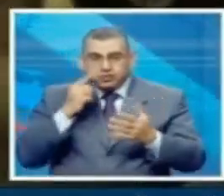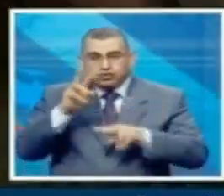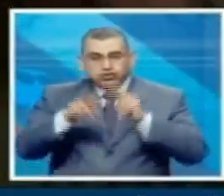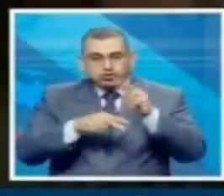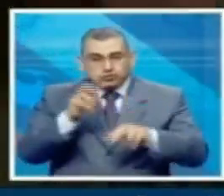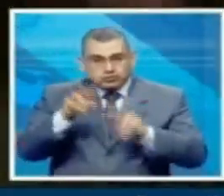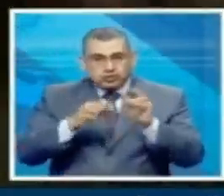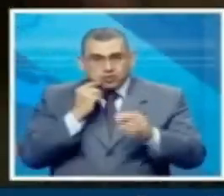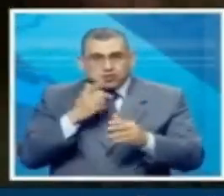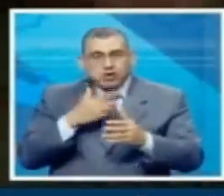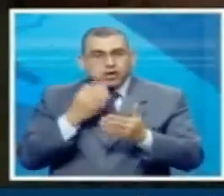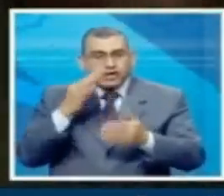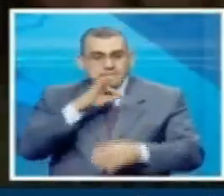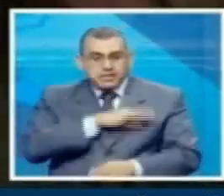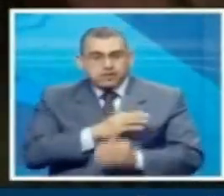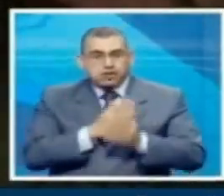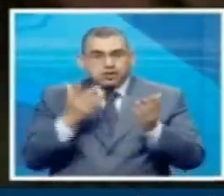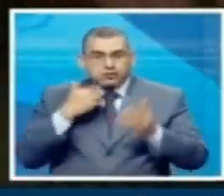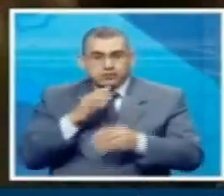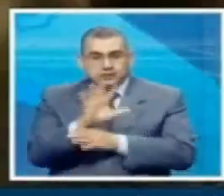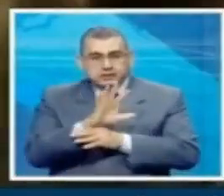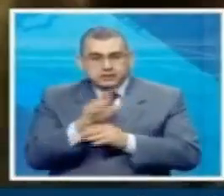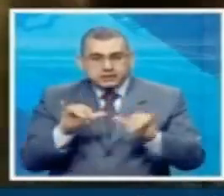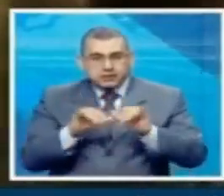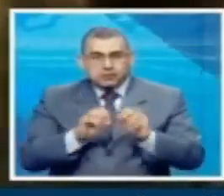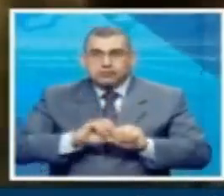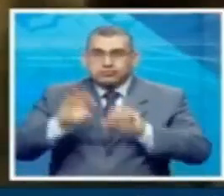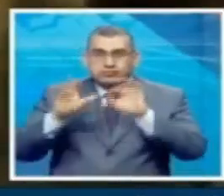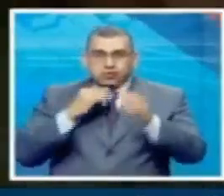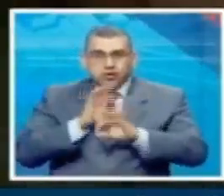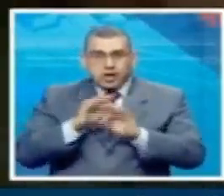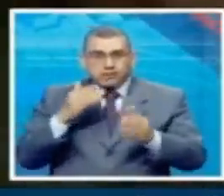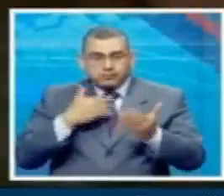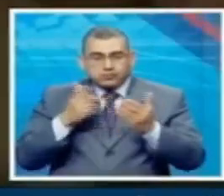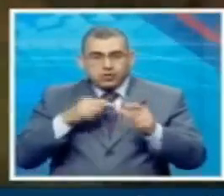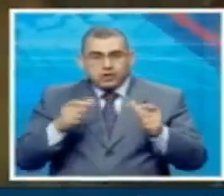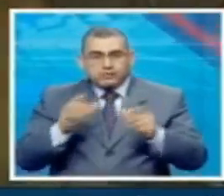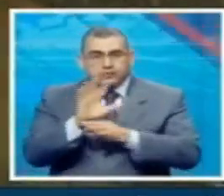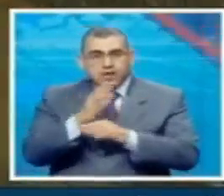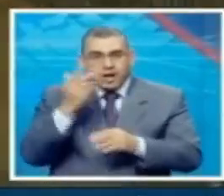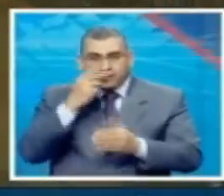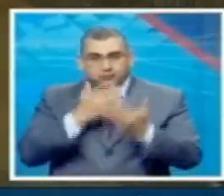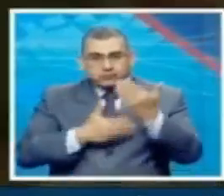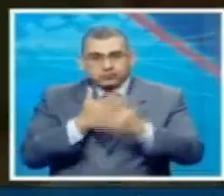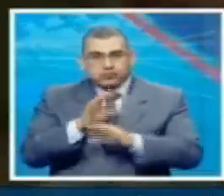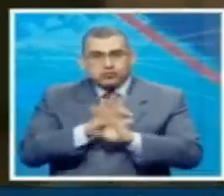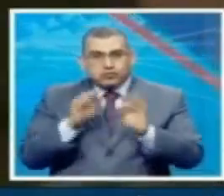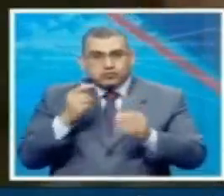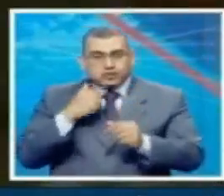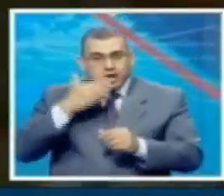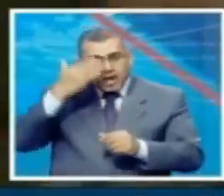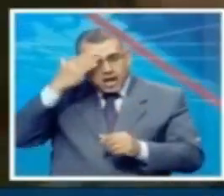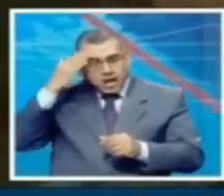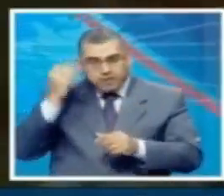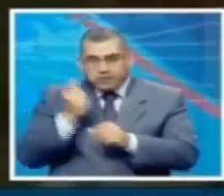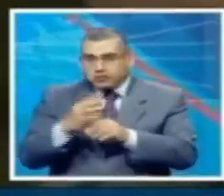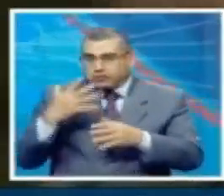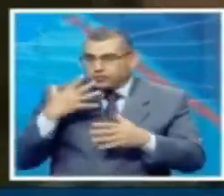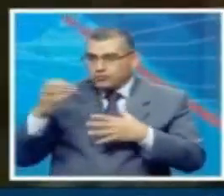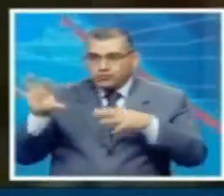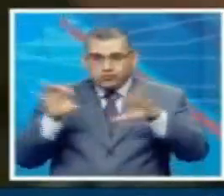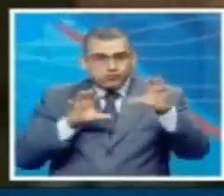استفدت حاجات كتيره استفدت ازاي اسوق منتجي اكتر من ما بسوقه وا استفاد من خبره زملائي واستفاد